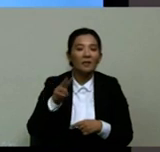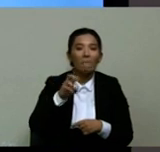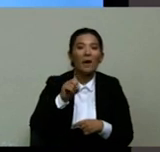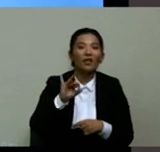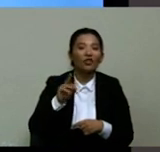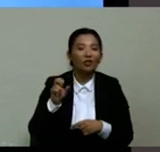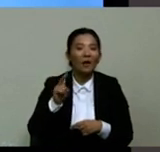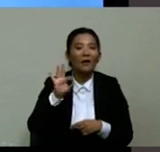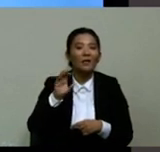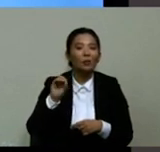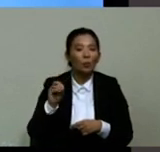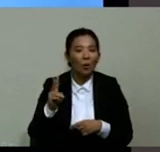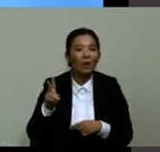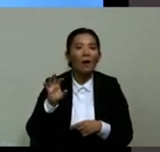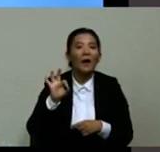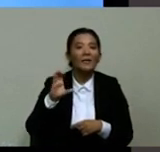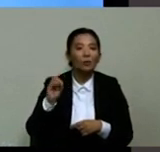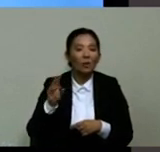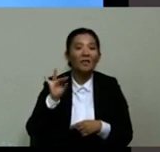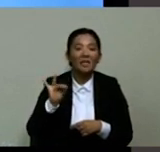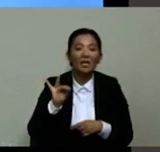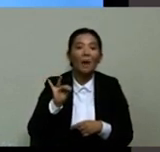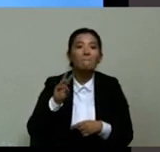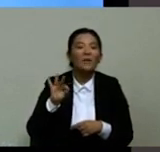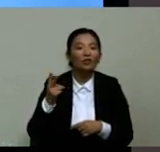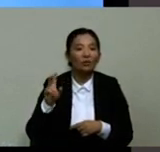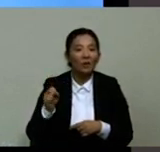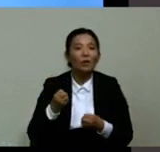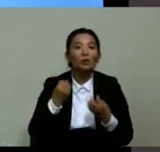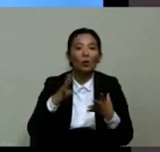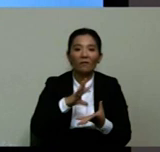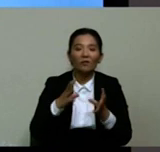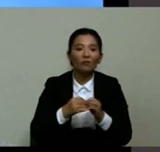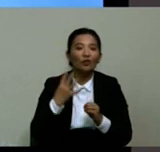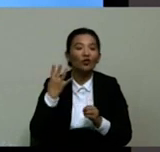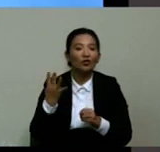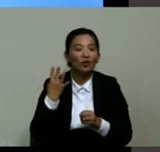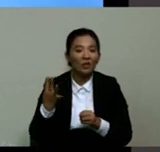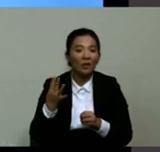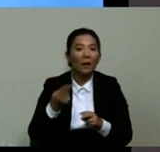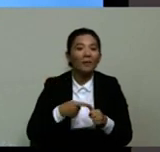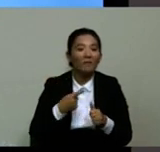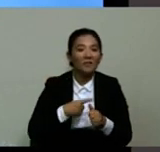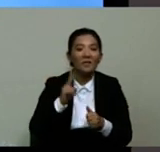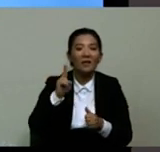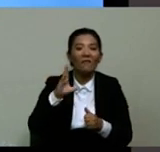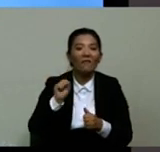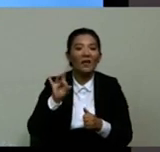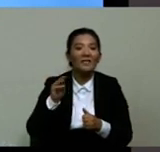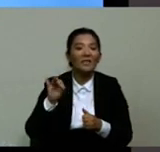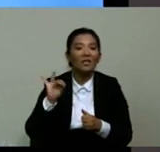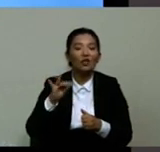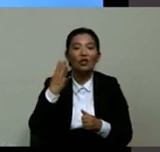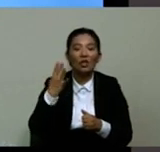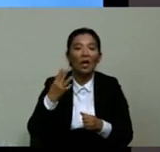осел, козел. И кто? Мишка. Сколько? 4. Поэтому называется квартет. И 4